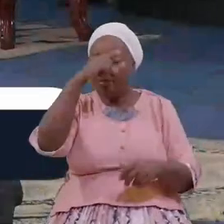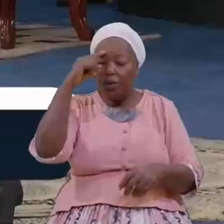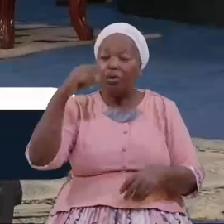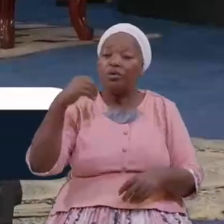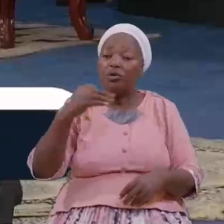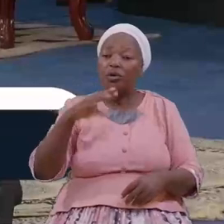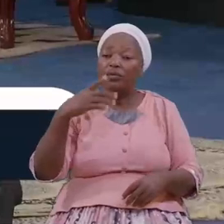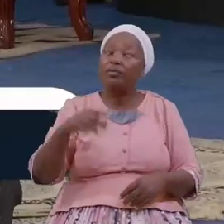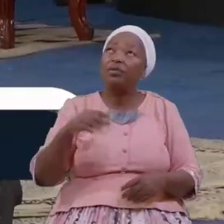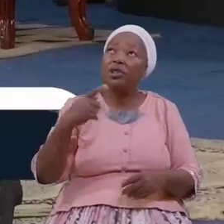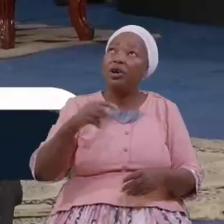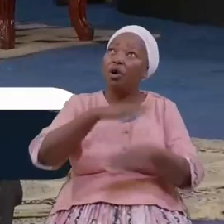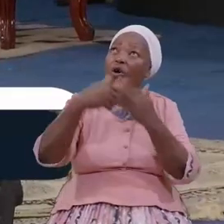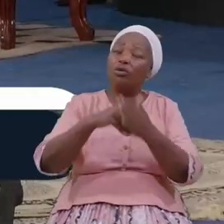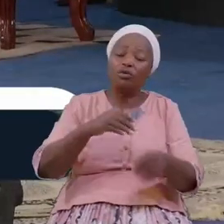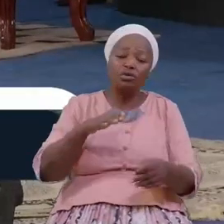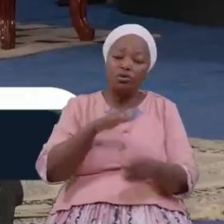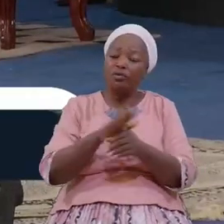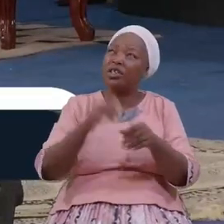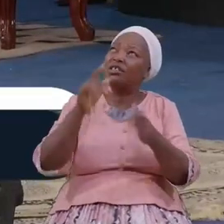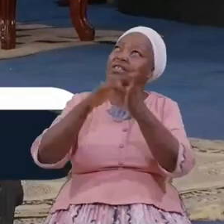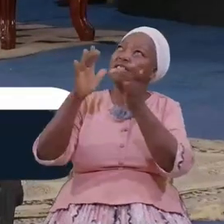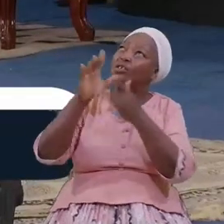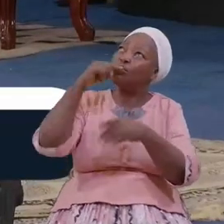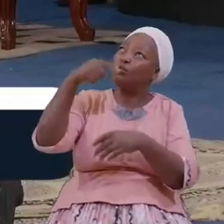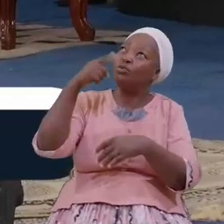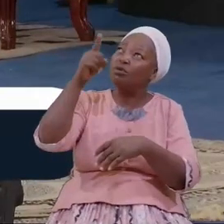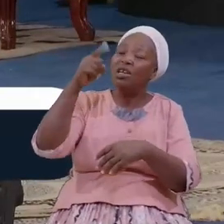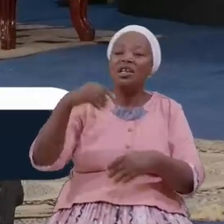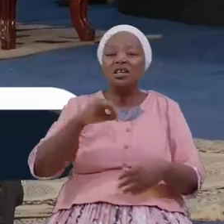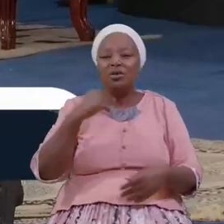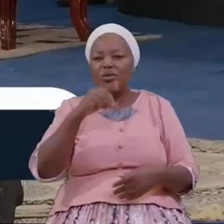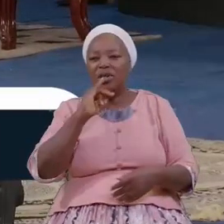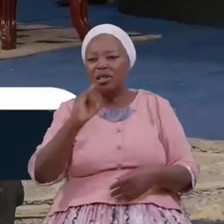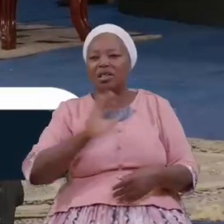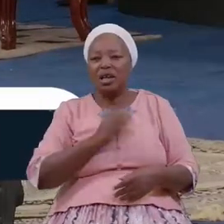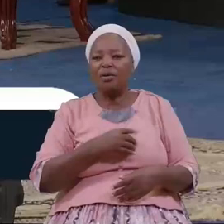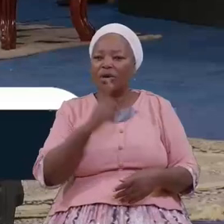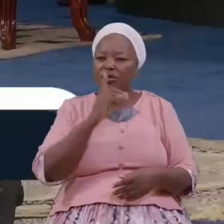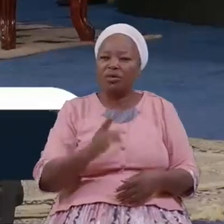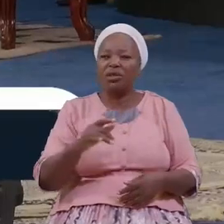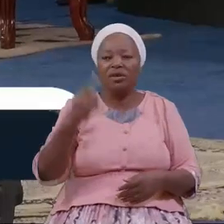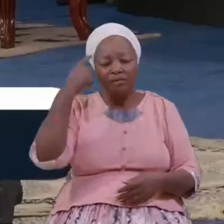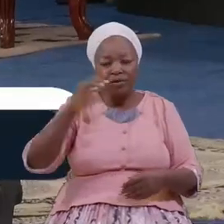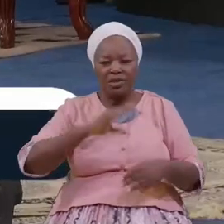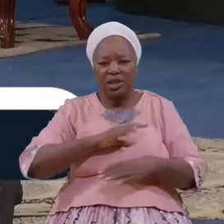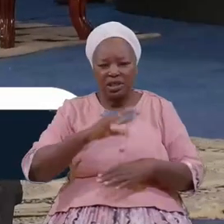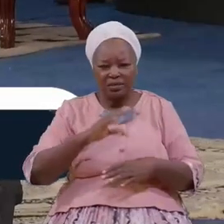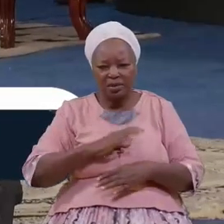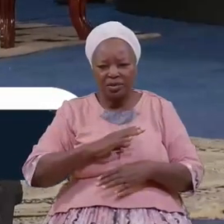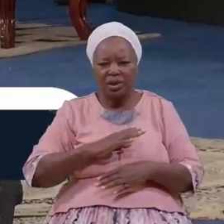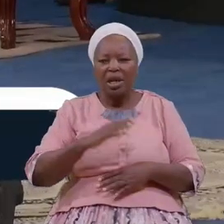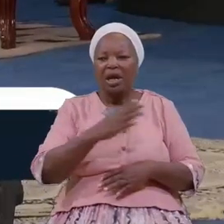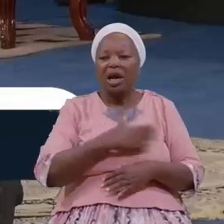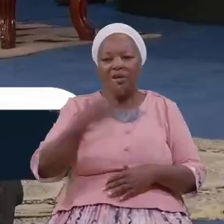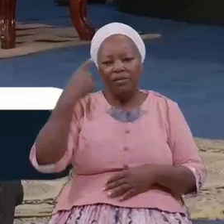À cause du tout suffisant Jésus qui est notre garantie. La garantie pour